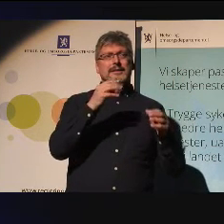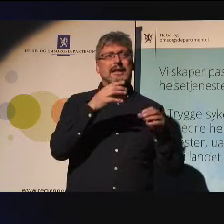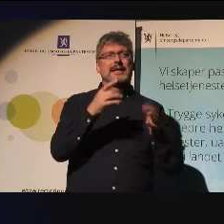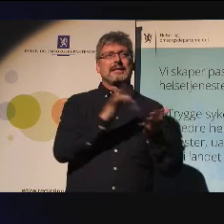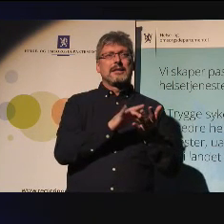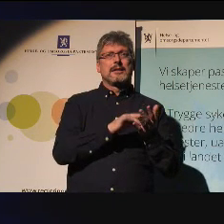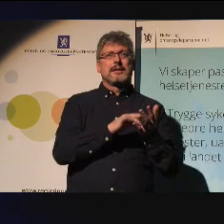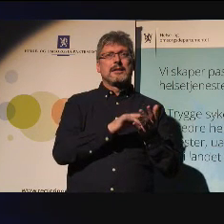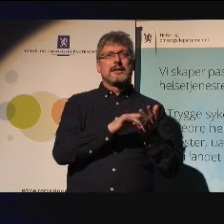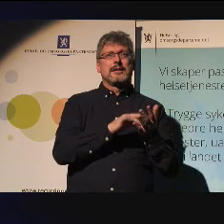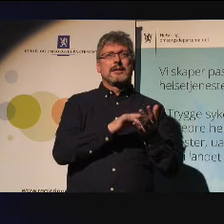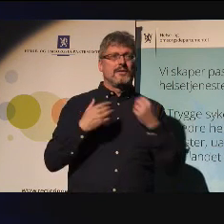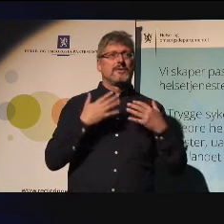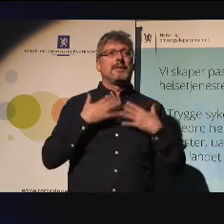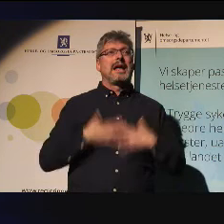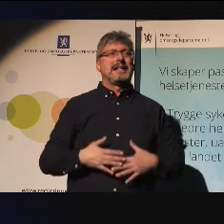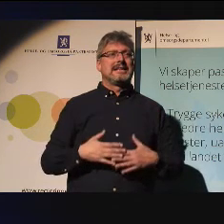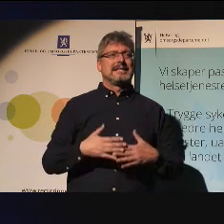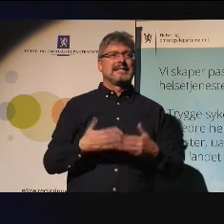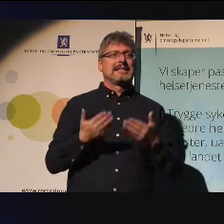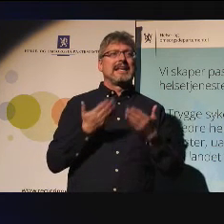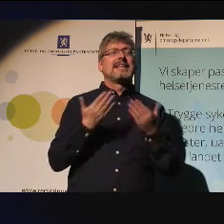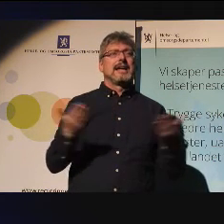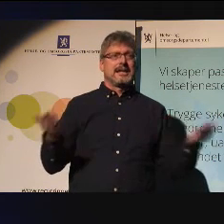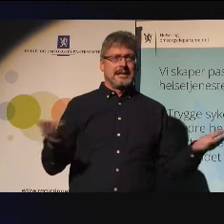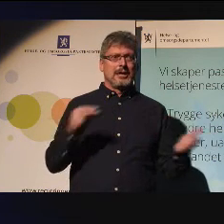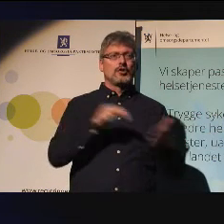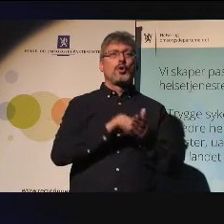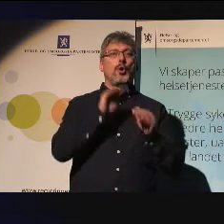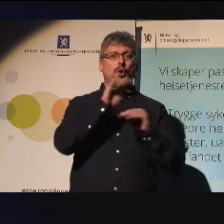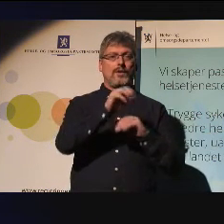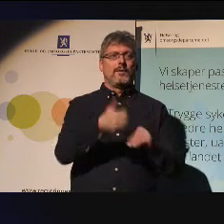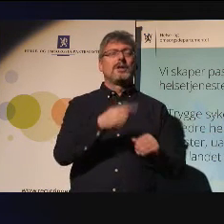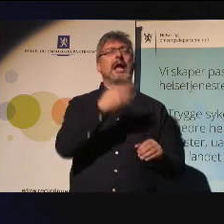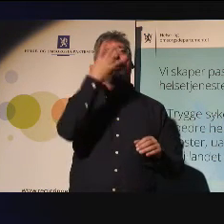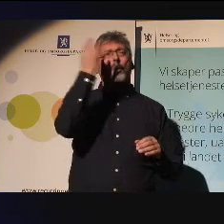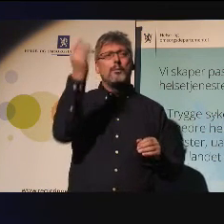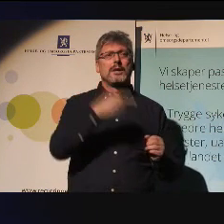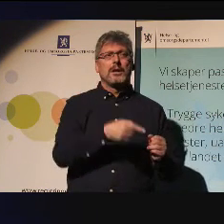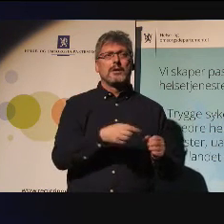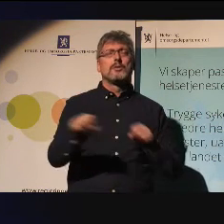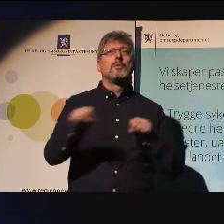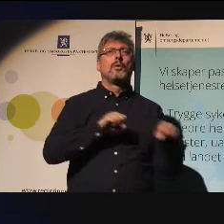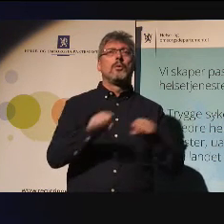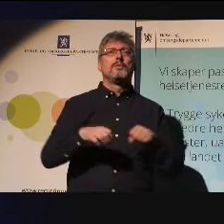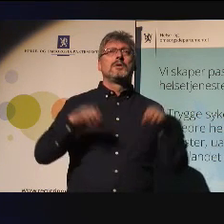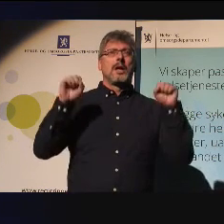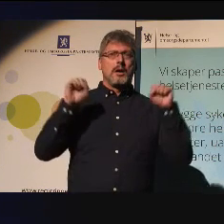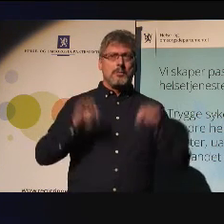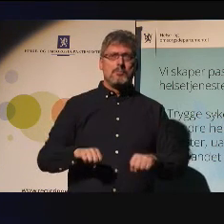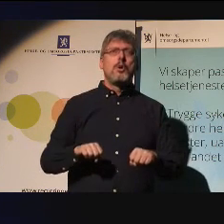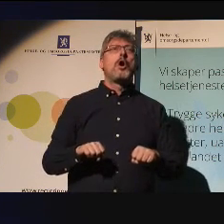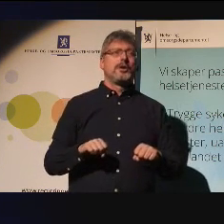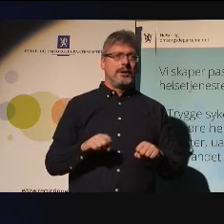og omsorgstjenestene står om forbi i årene fremover. Dette er en kompetanse som kommunene burde tørste